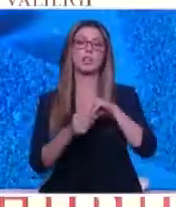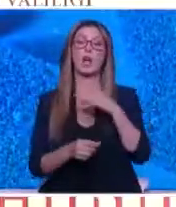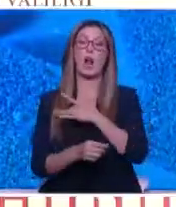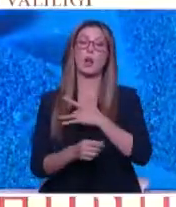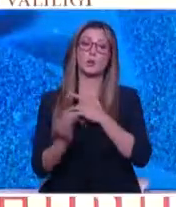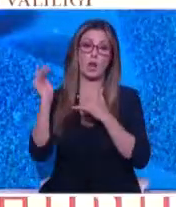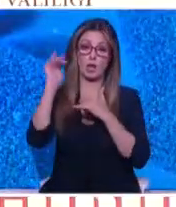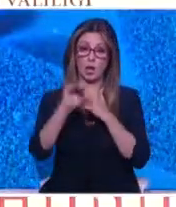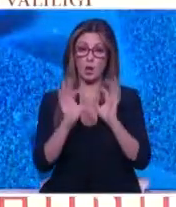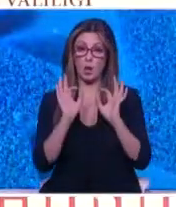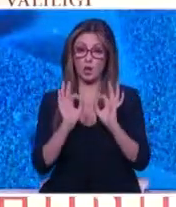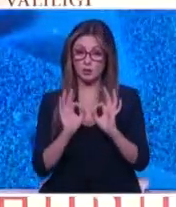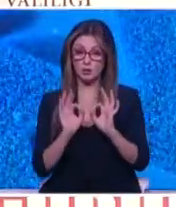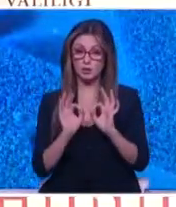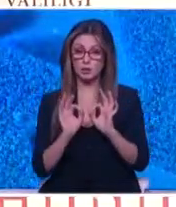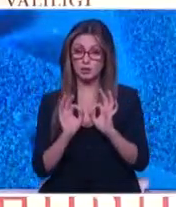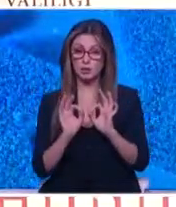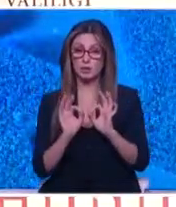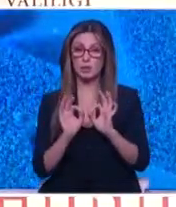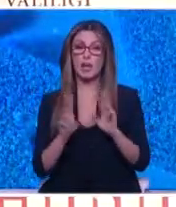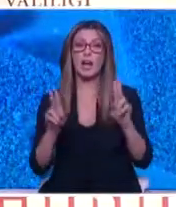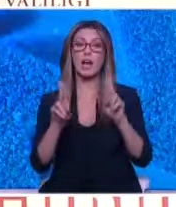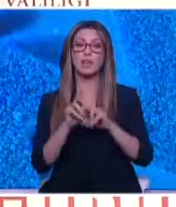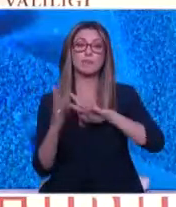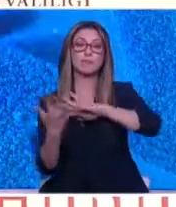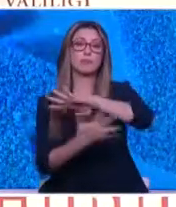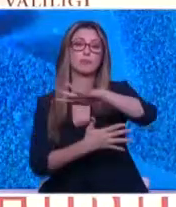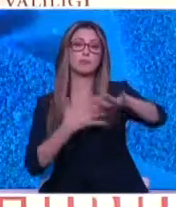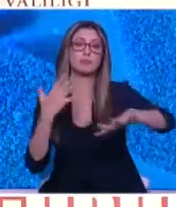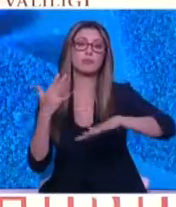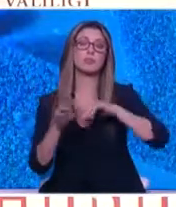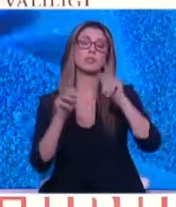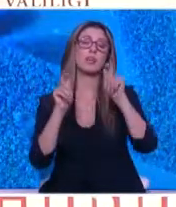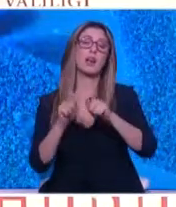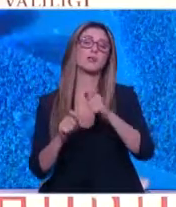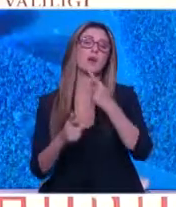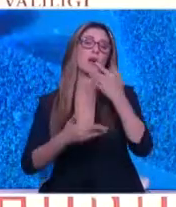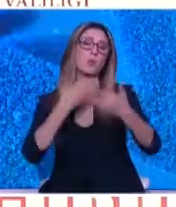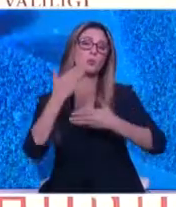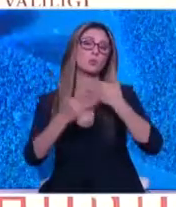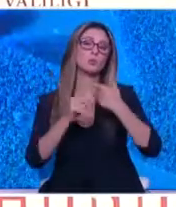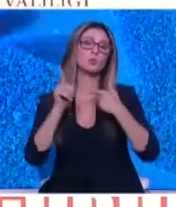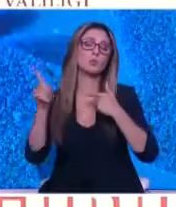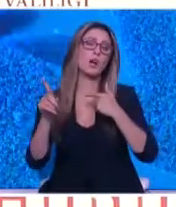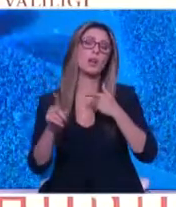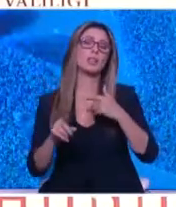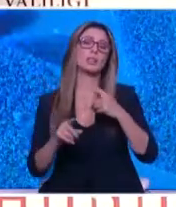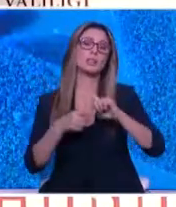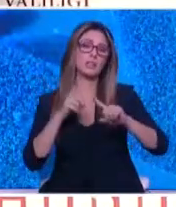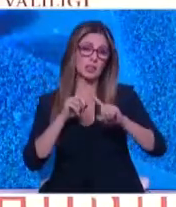gelince kandili yerle bir etmekten bahseden Bay Kemal, Ankara'ya